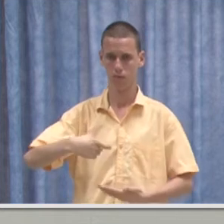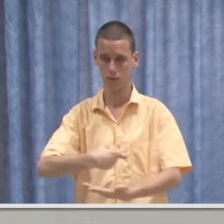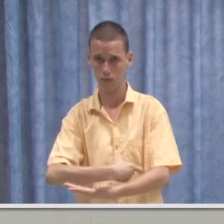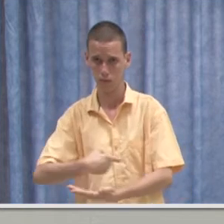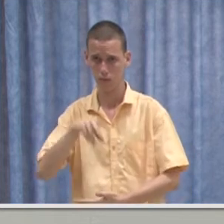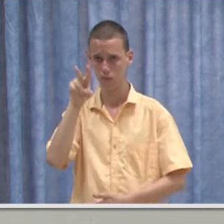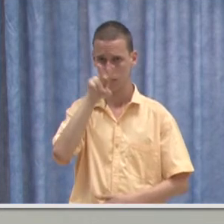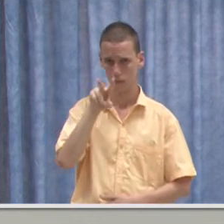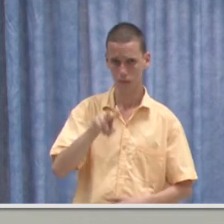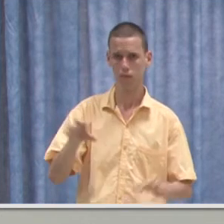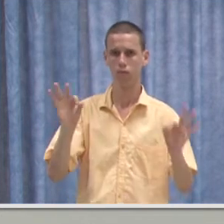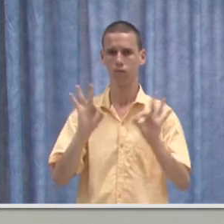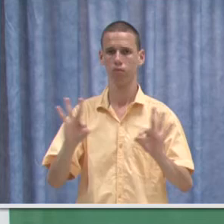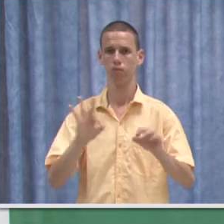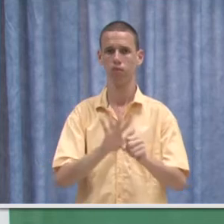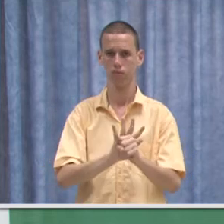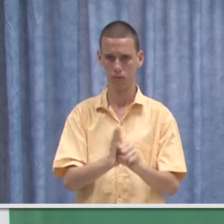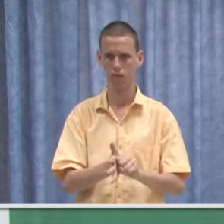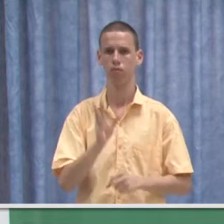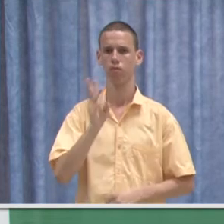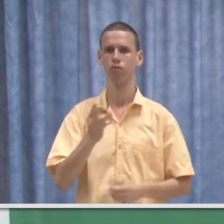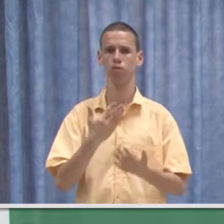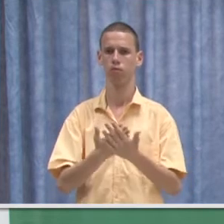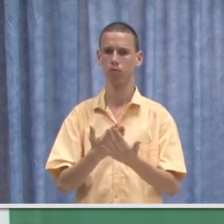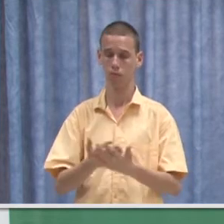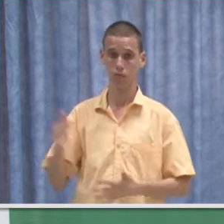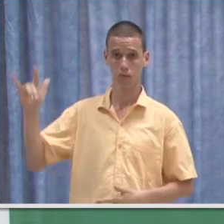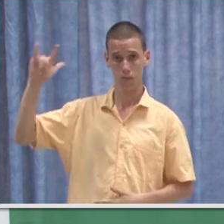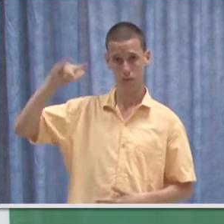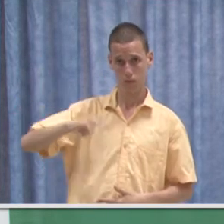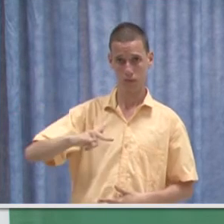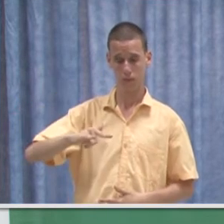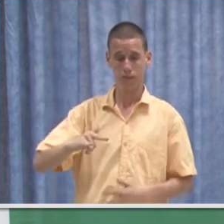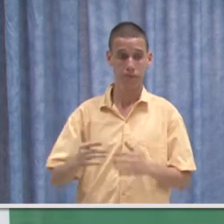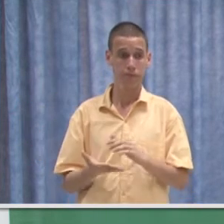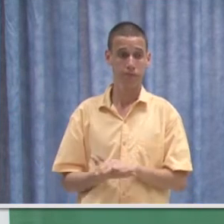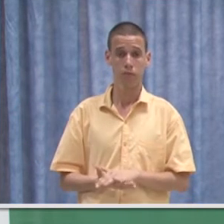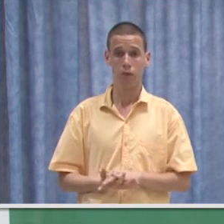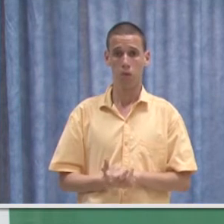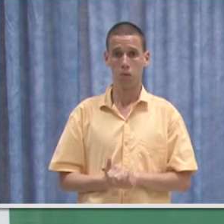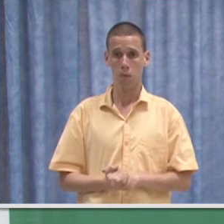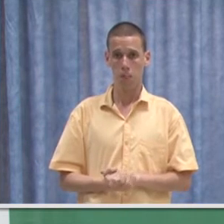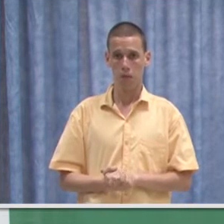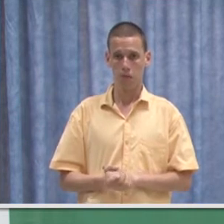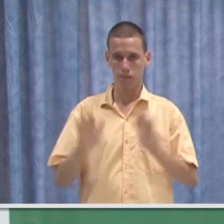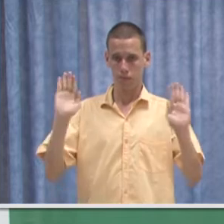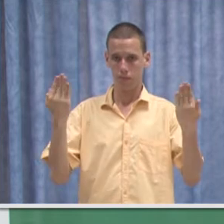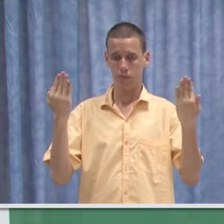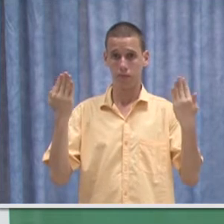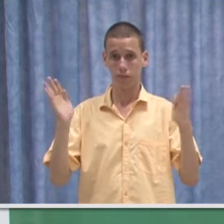Bazar, je ne peux pas répondre à ce que nous avons. Mais ce que je connais, c'est que ça m'a dit que je travaille avec Bazar, j'ai l'intention de faire